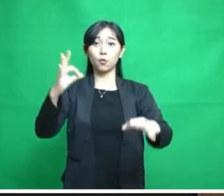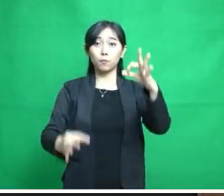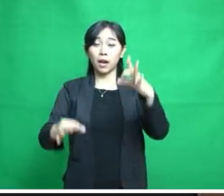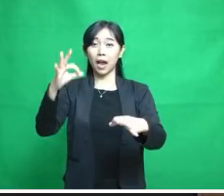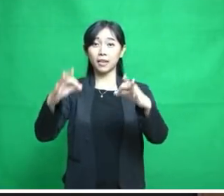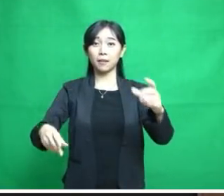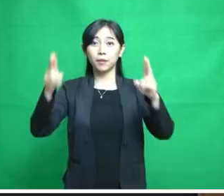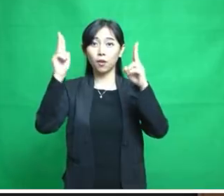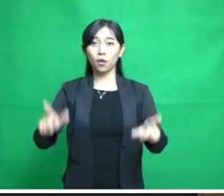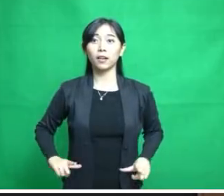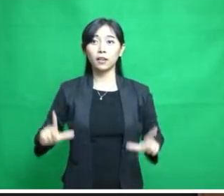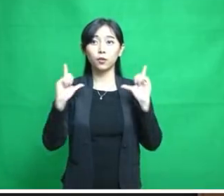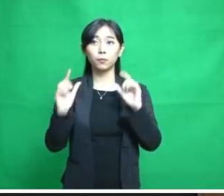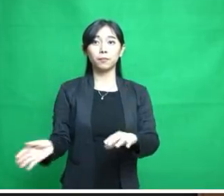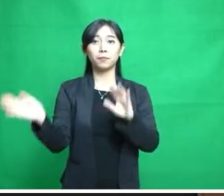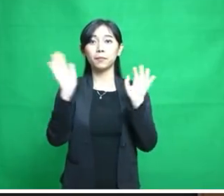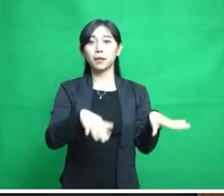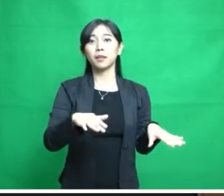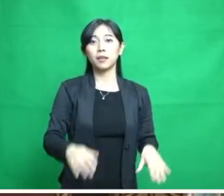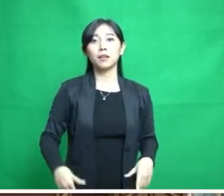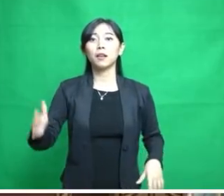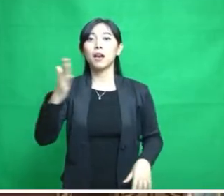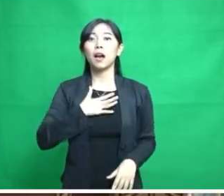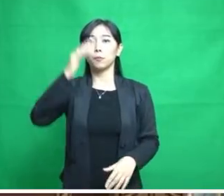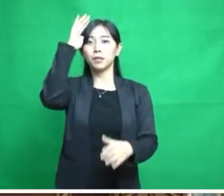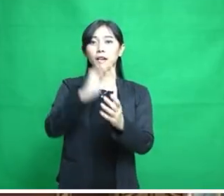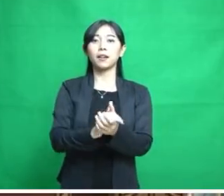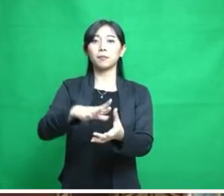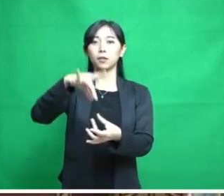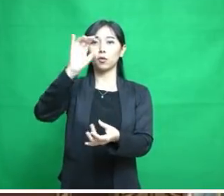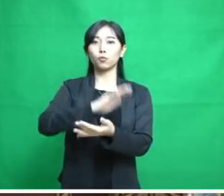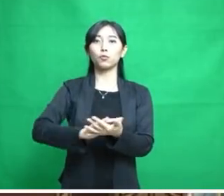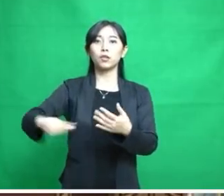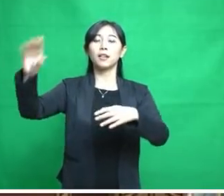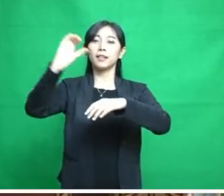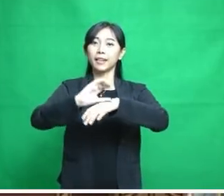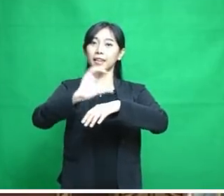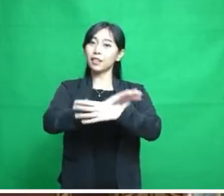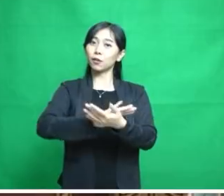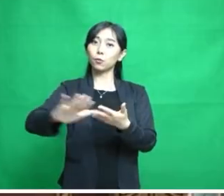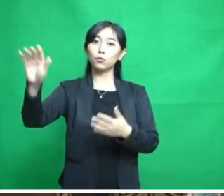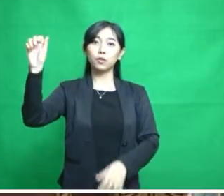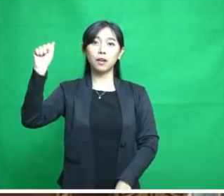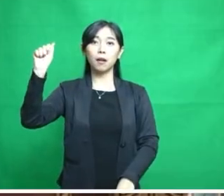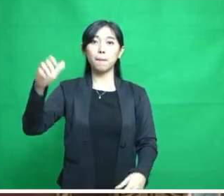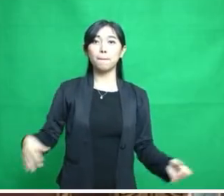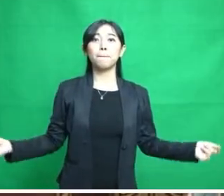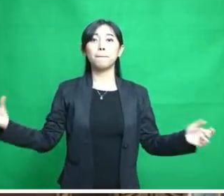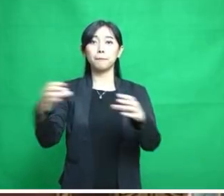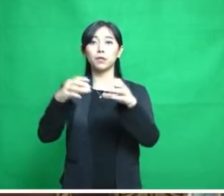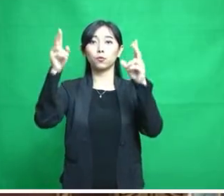datang untuk menghakimi orang yang hidup dan yang mati. Aku percaya kepada Roh Kudus, Gereja yang kudus dan